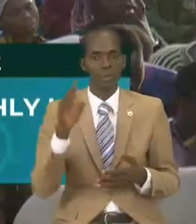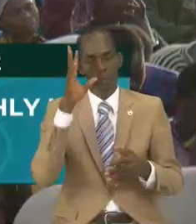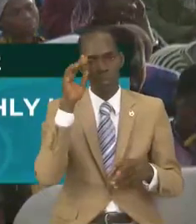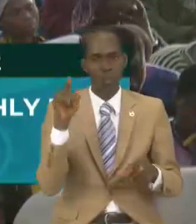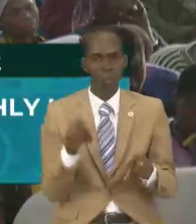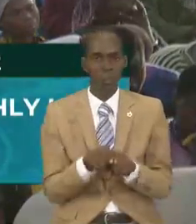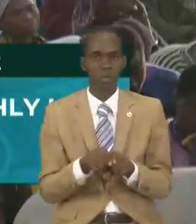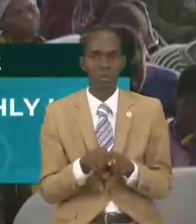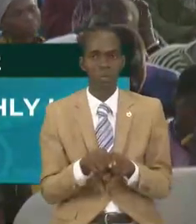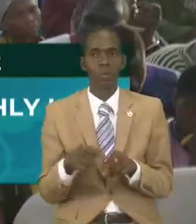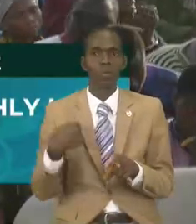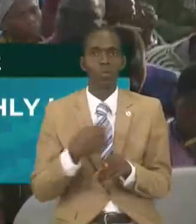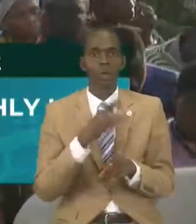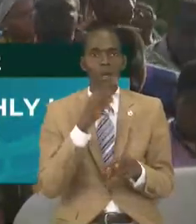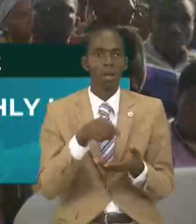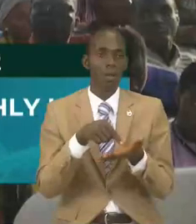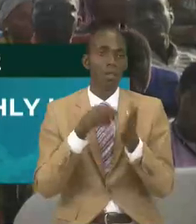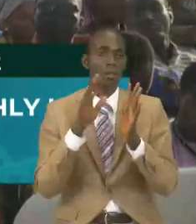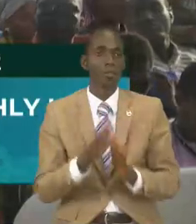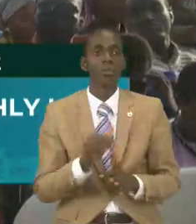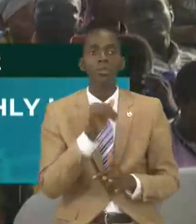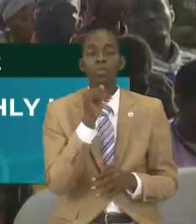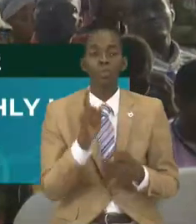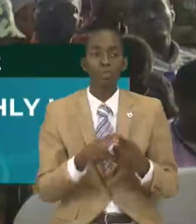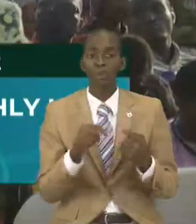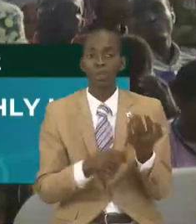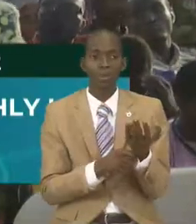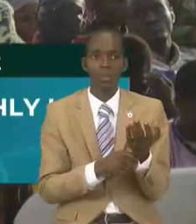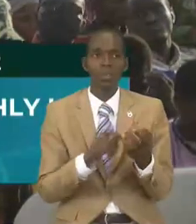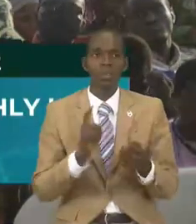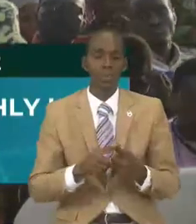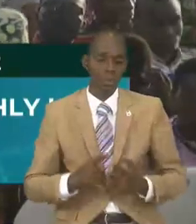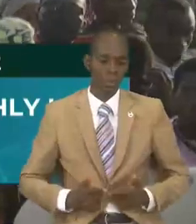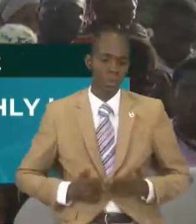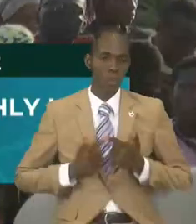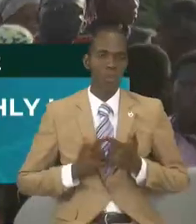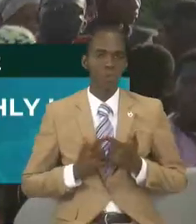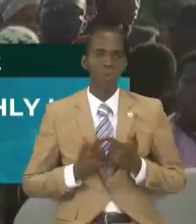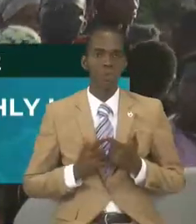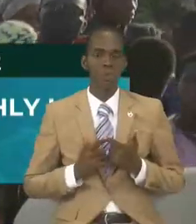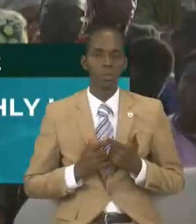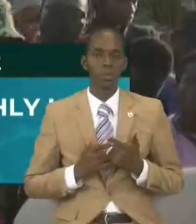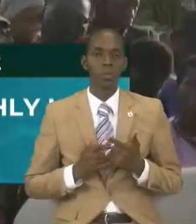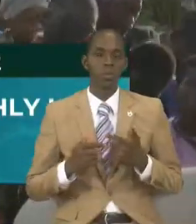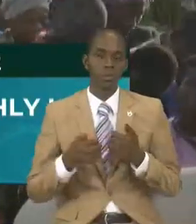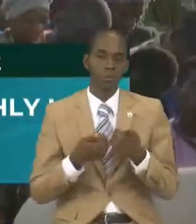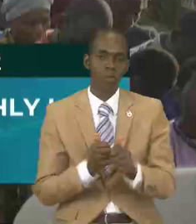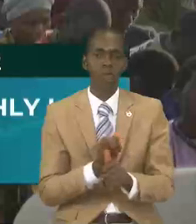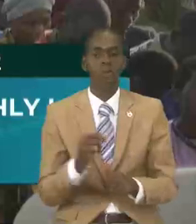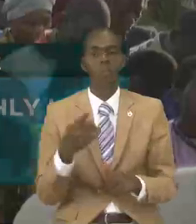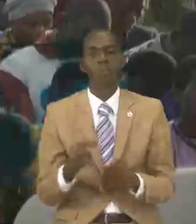Ainsi donc, frères, nous ne sommes point redevables à la chair pour vivre selon la